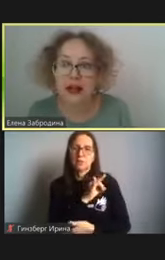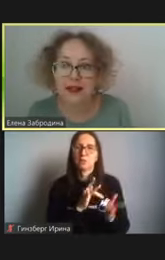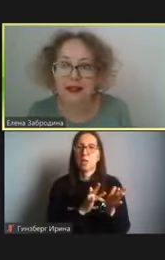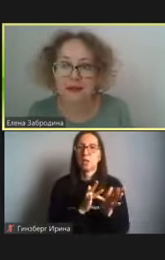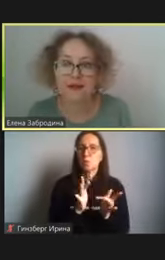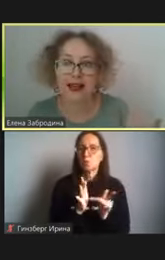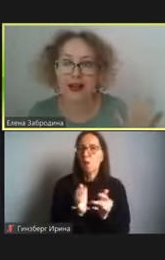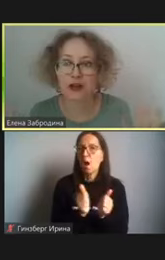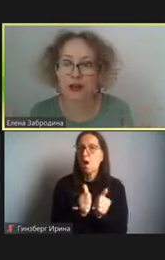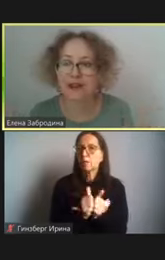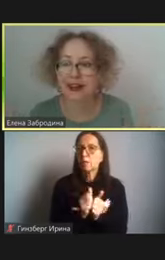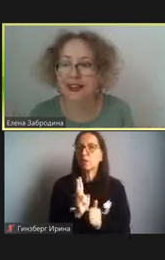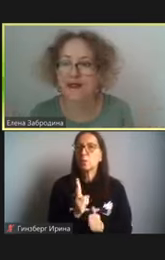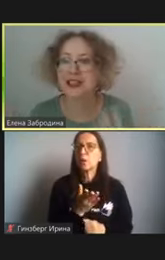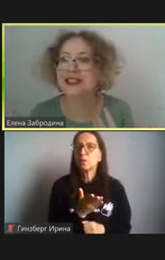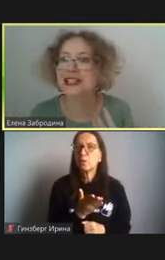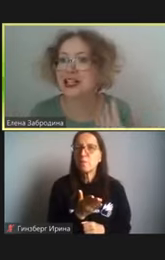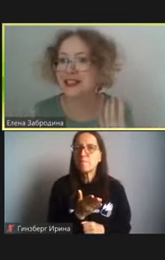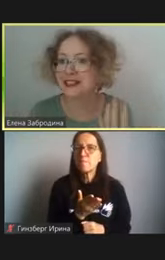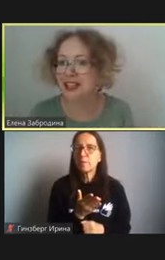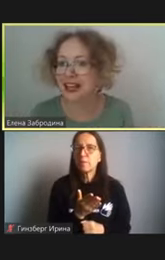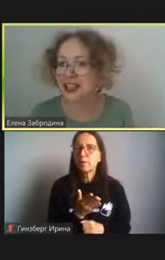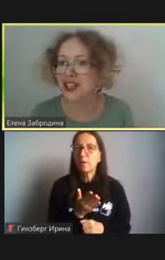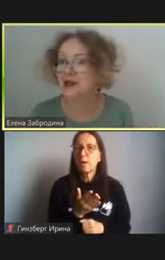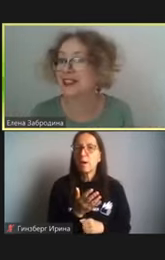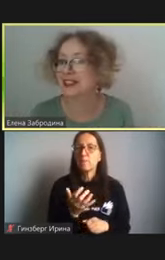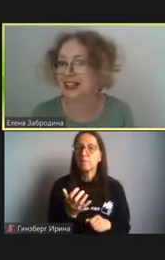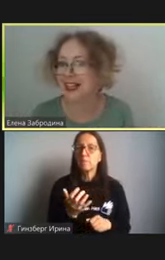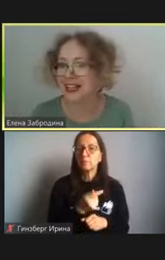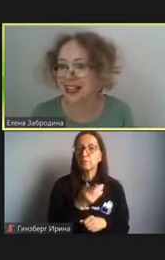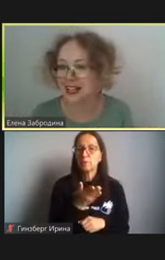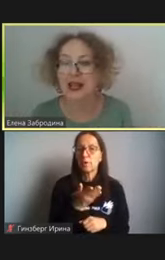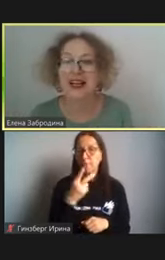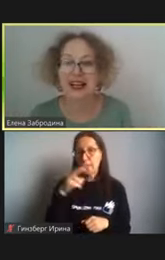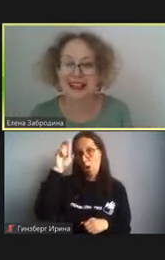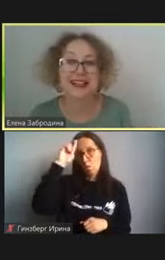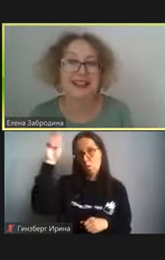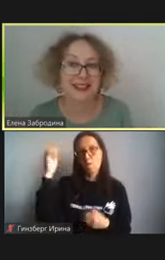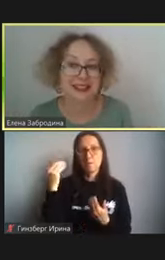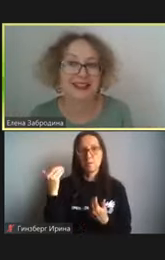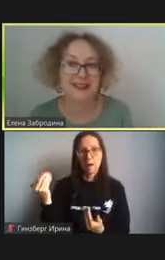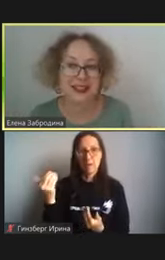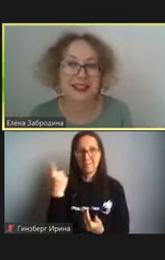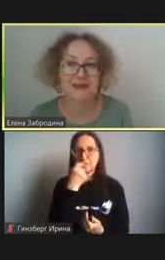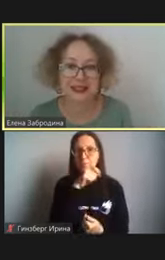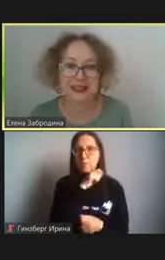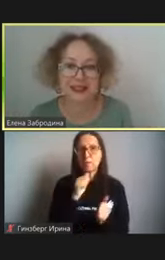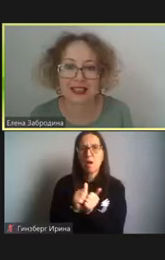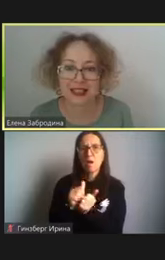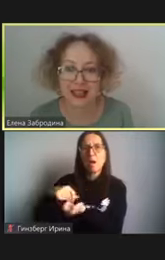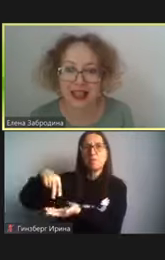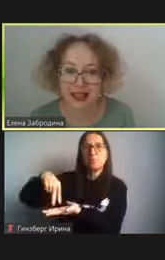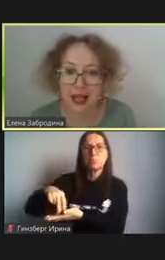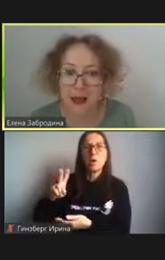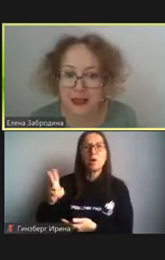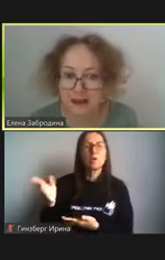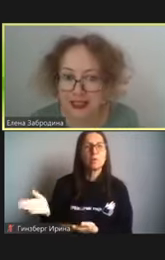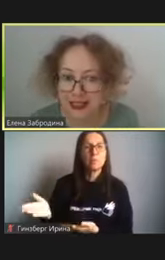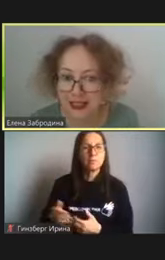кто рядом? Кто рядом с наихристианнейшим из королей, как иногда называли испанского